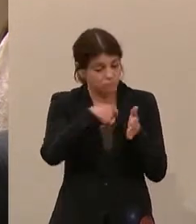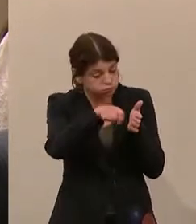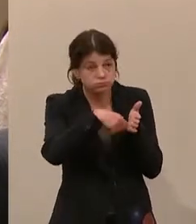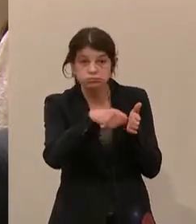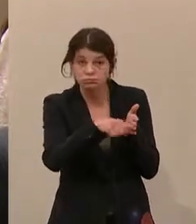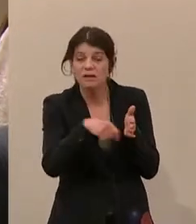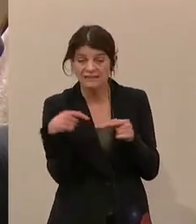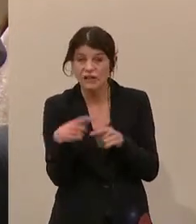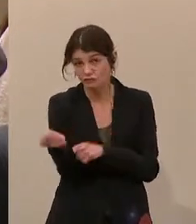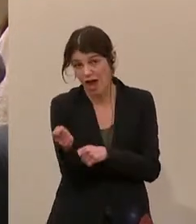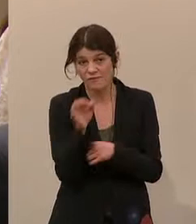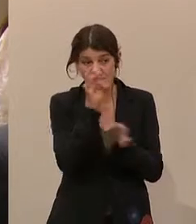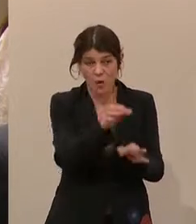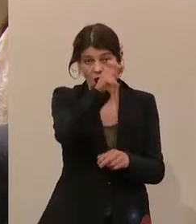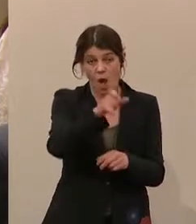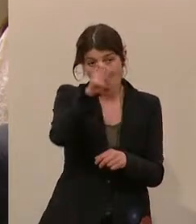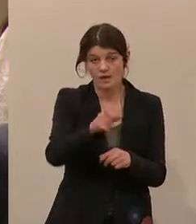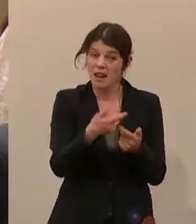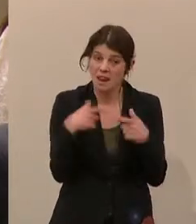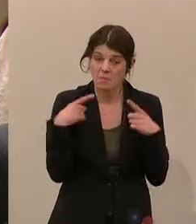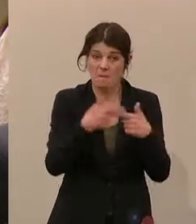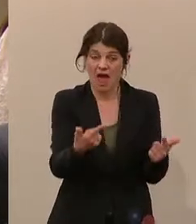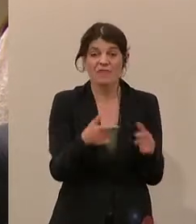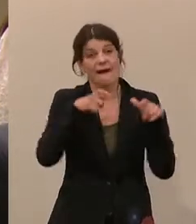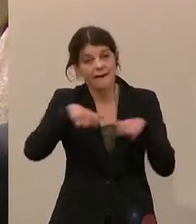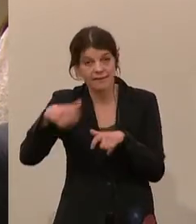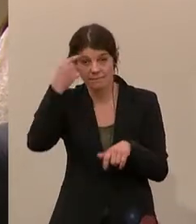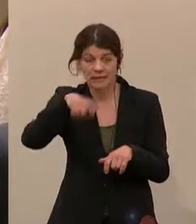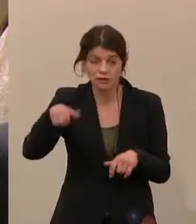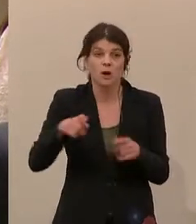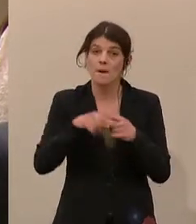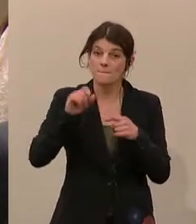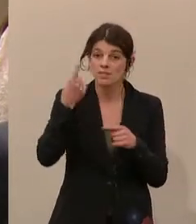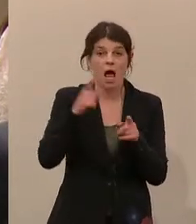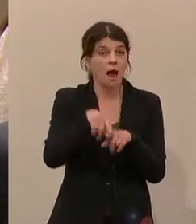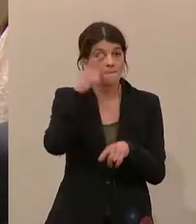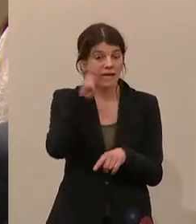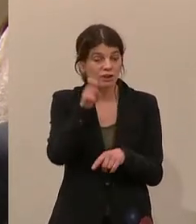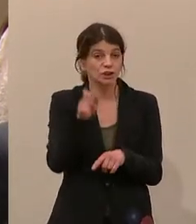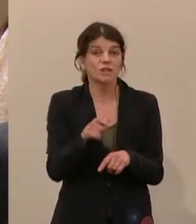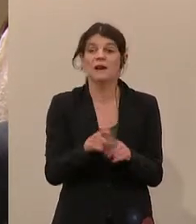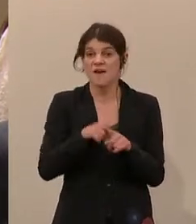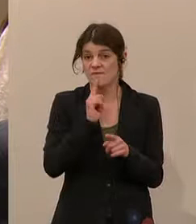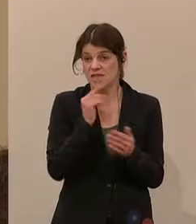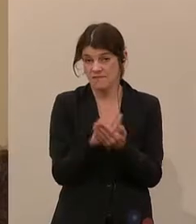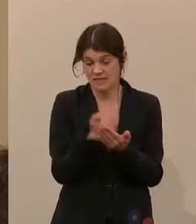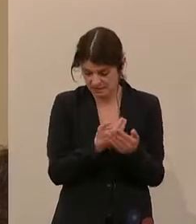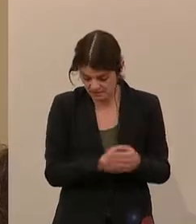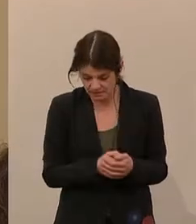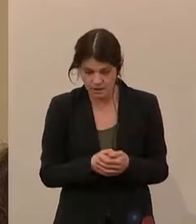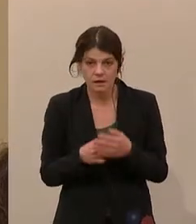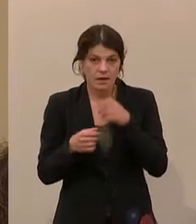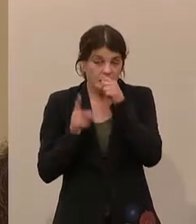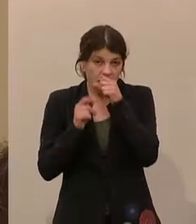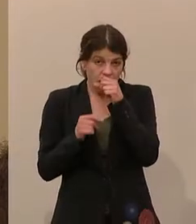bestrafen die Leute am Land, die Älteren und vor allem die Menschen mit weniger Einkommen.